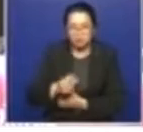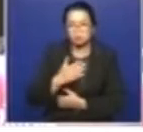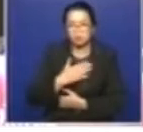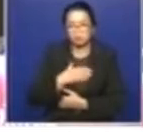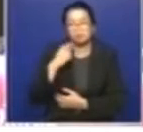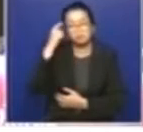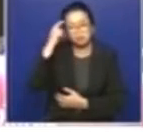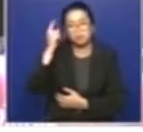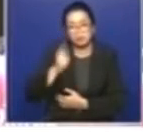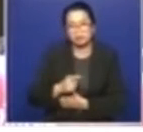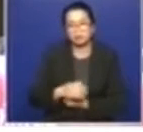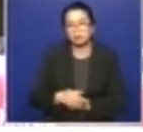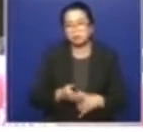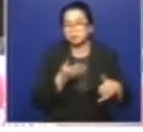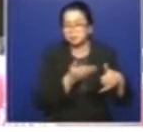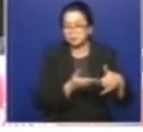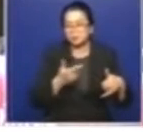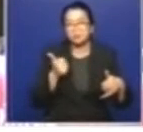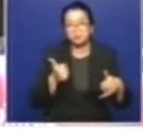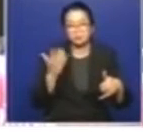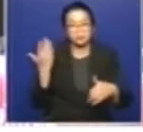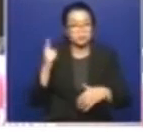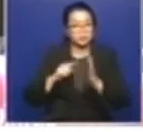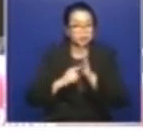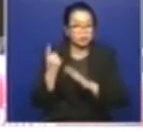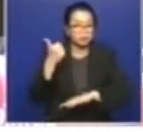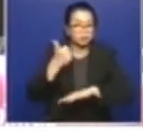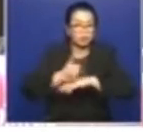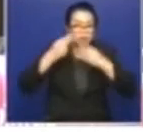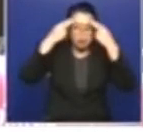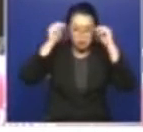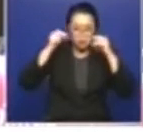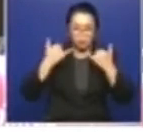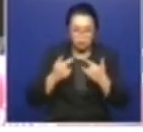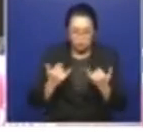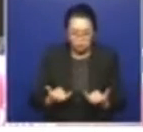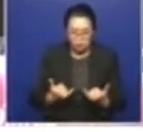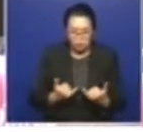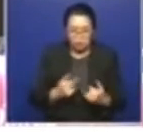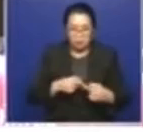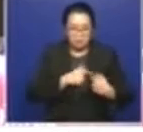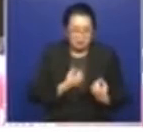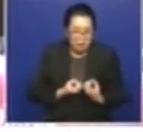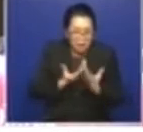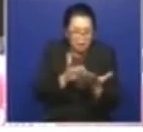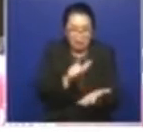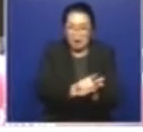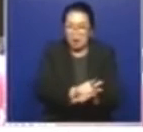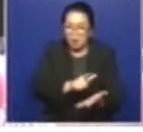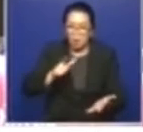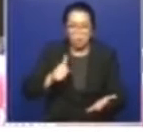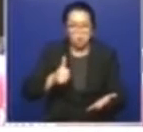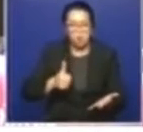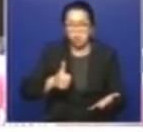มีมุมของท่านนะตอนเข้ามาเป็นนายกแต่ท่านเสียสละออกวันนี้ผมว่ายิ่งใหญ่กว่าตอนเสียสละตอนเข้ามาน